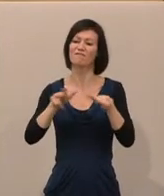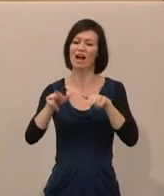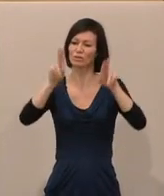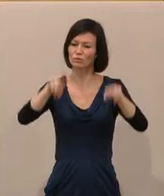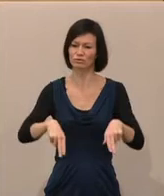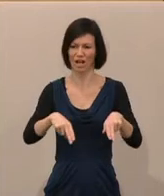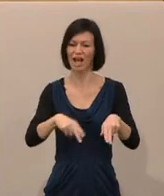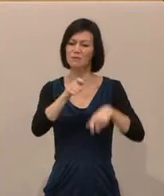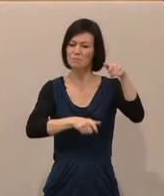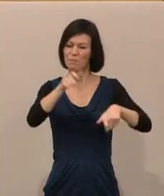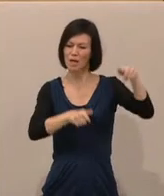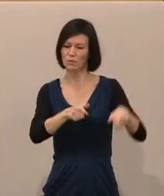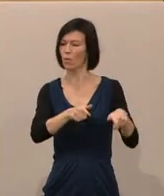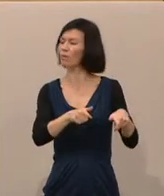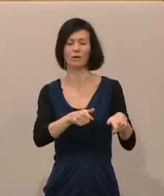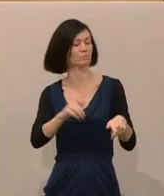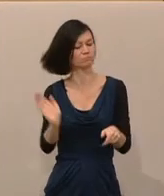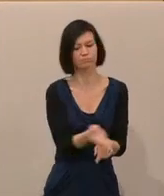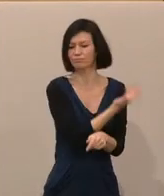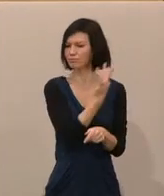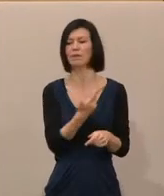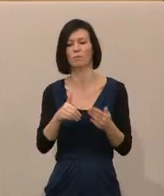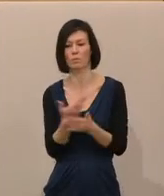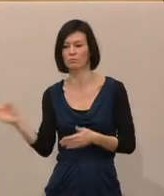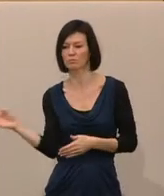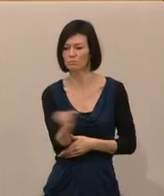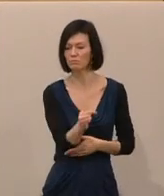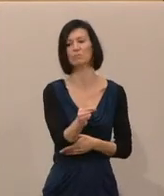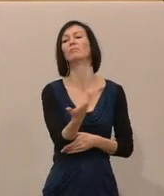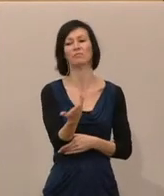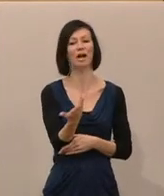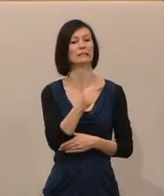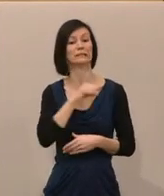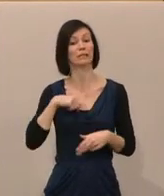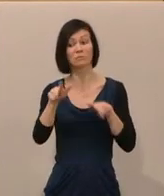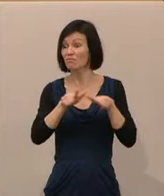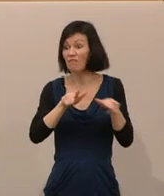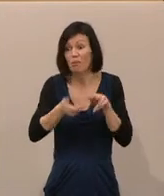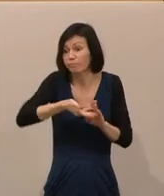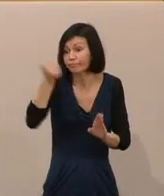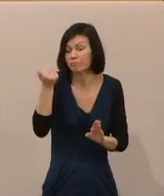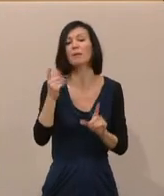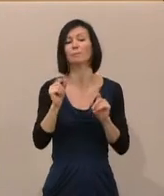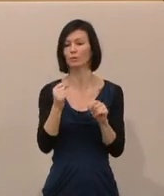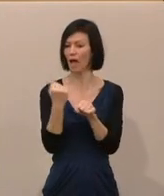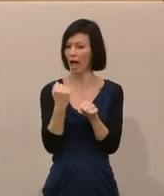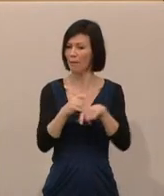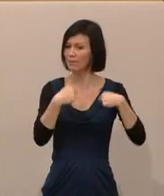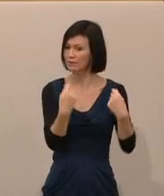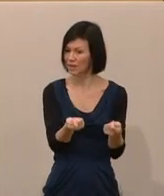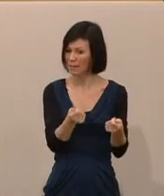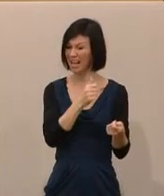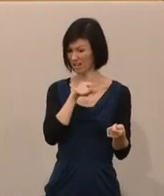durch Aushebelung und Entmachtung der Selbstverwaltung. De facto übernehmen die Arbeitgeber in